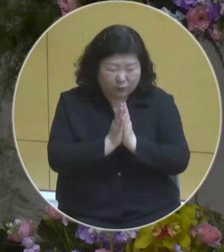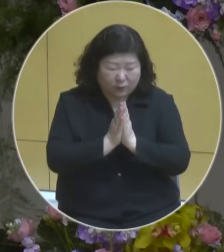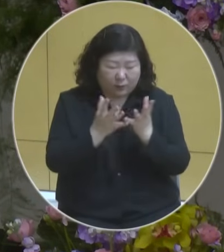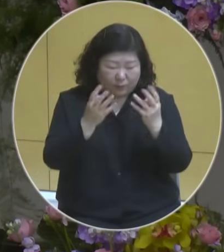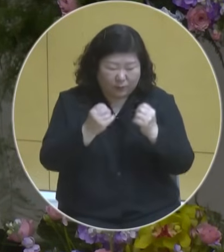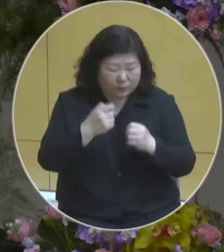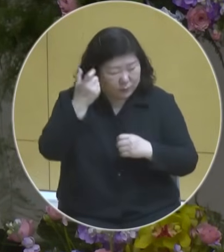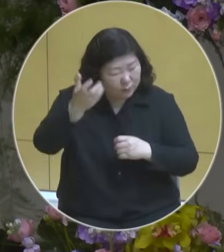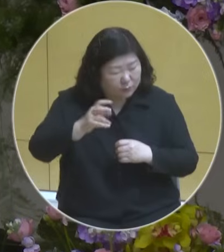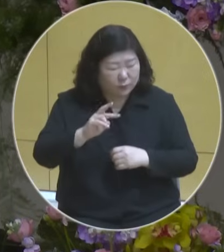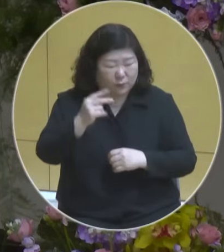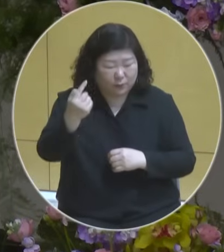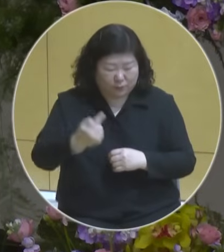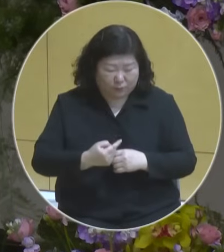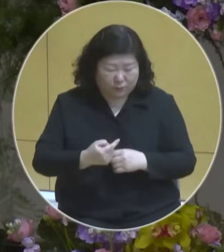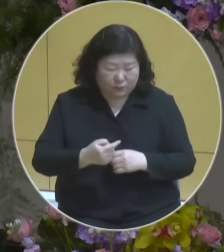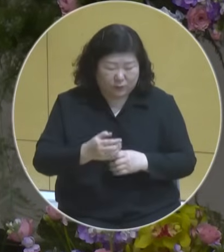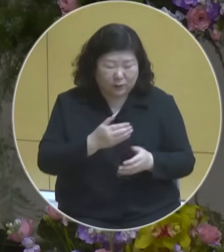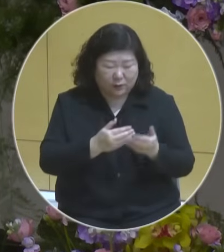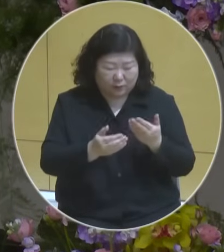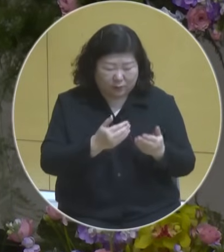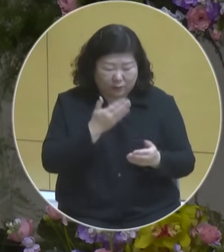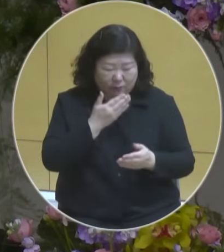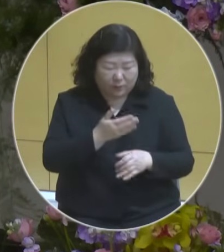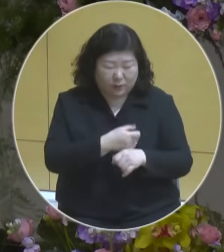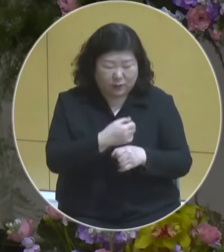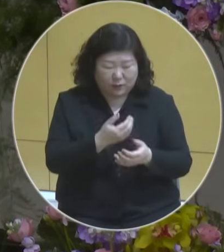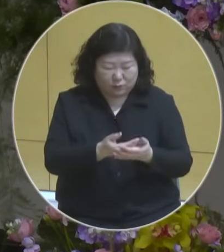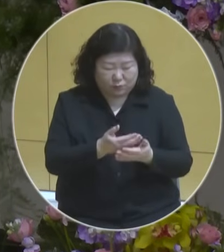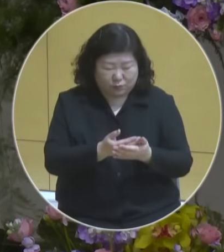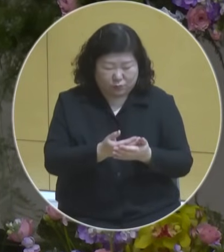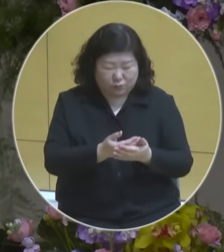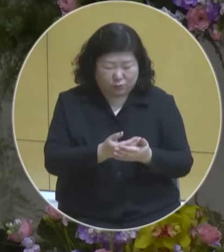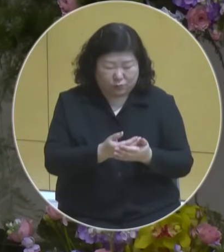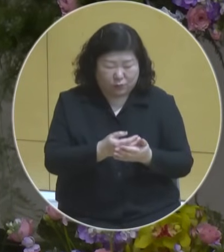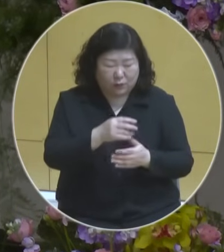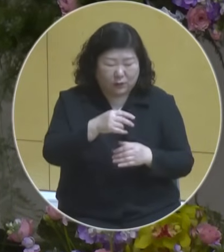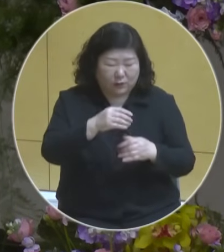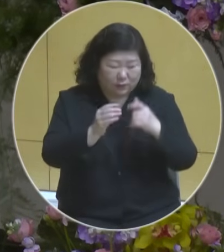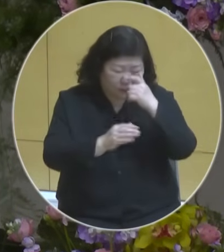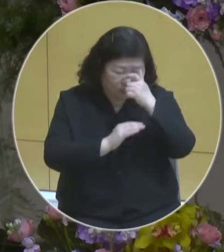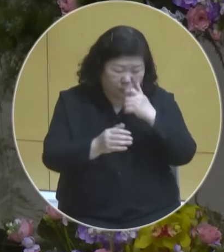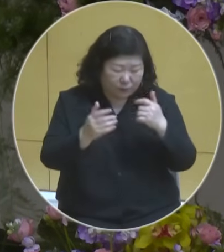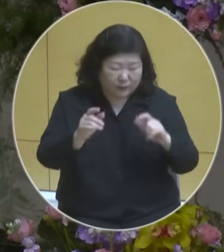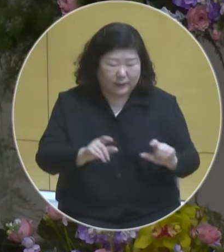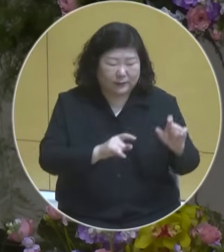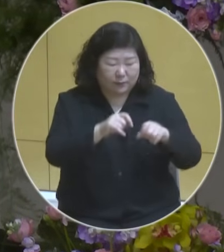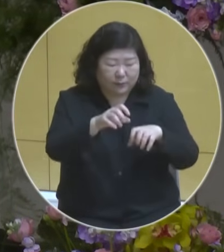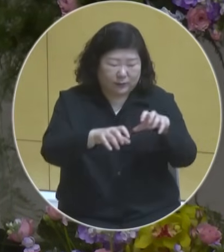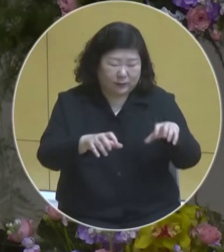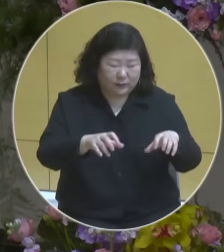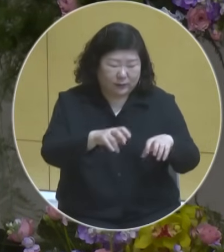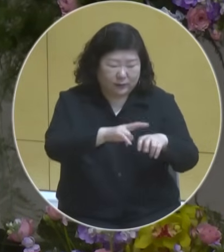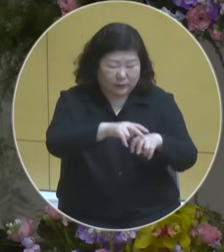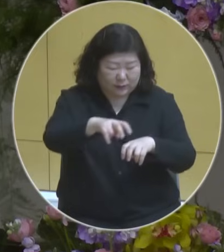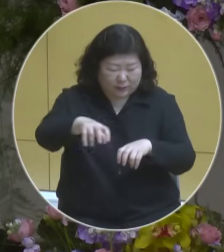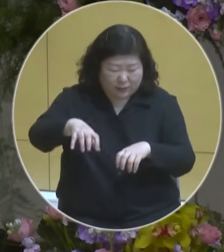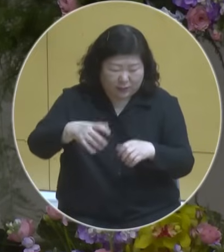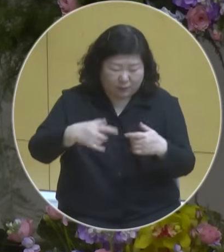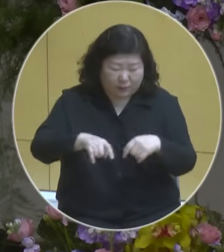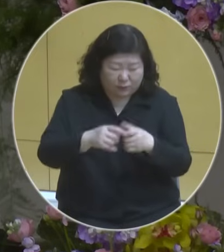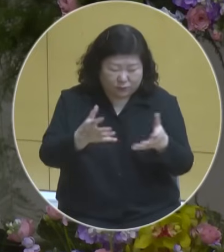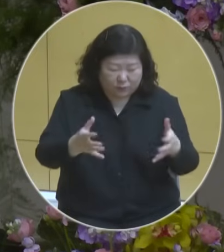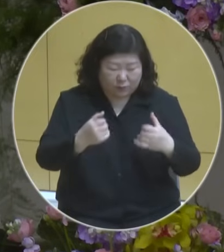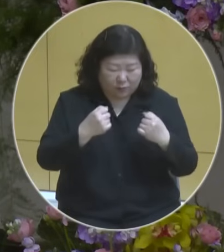돌아오는 기적을 경험케 하여 주시옵고 동안의 성도들 삶의 자리에 함께하시어 건강을 지켜주시고